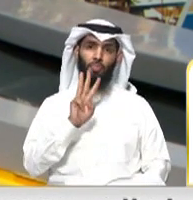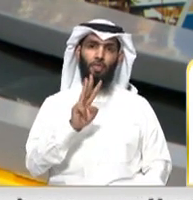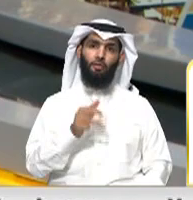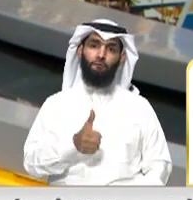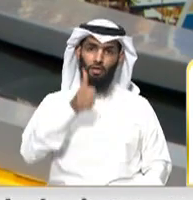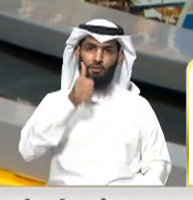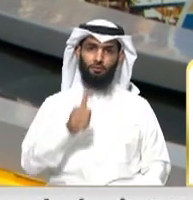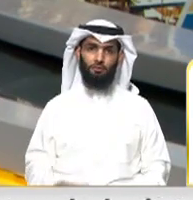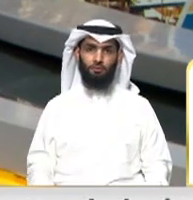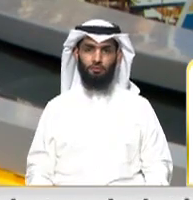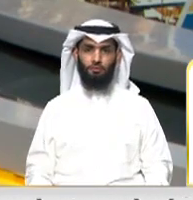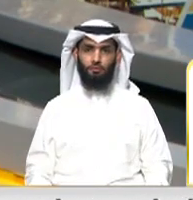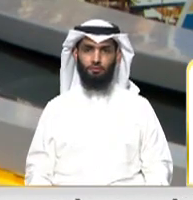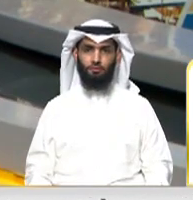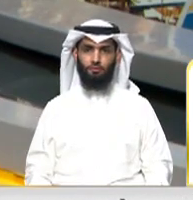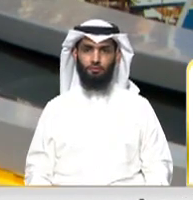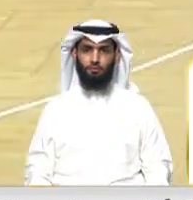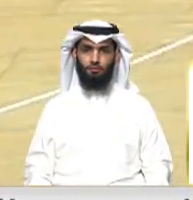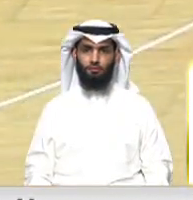ب3 مباريات.